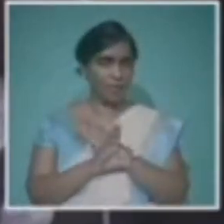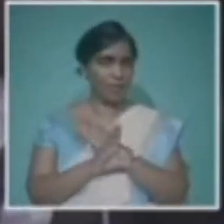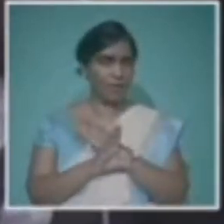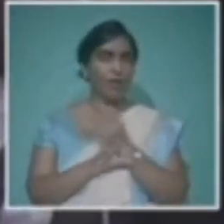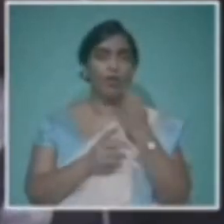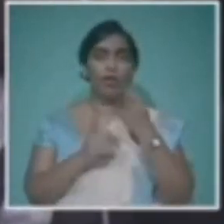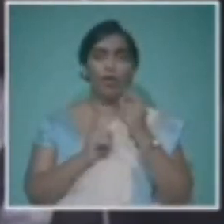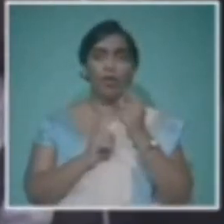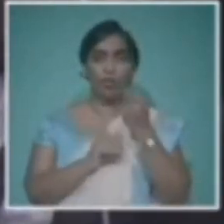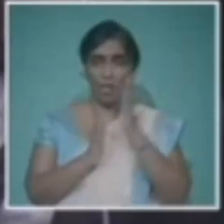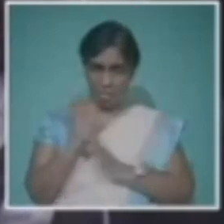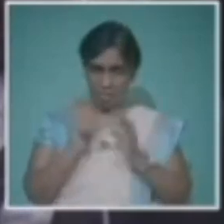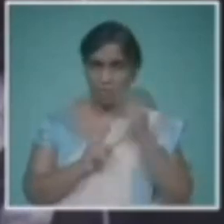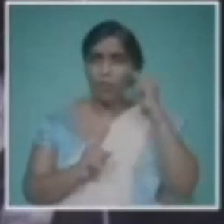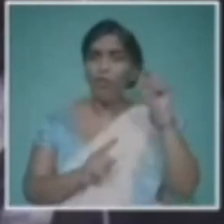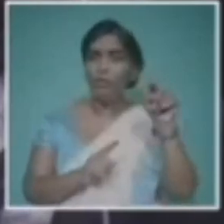අධිපති ගැනද?